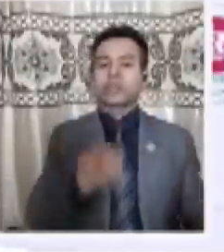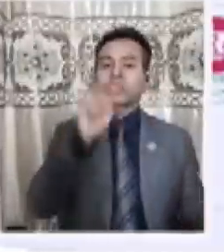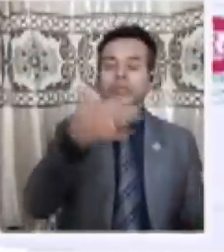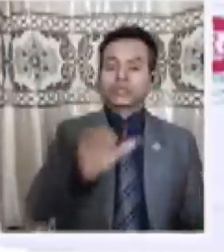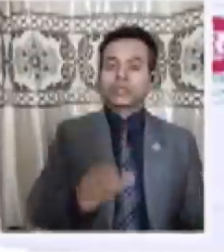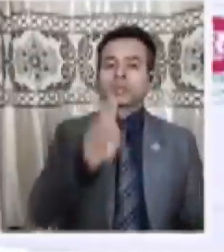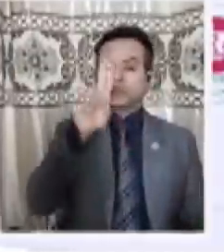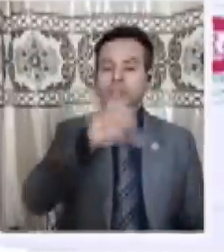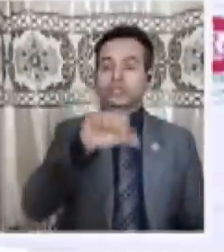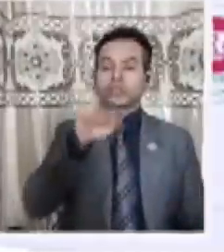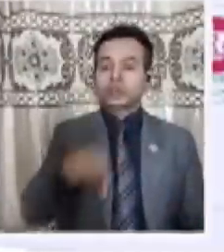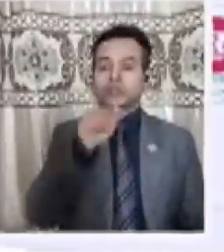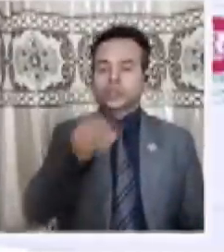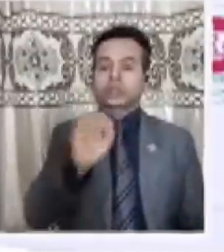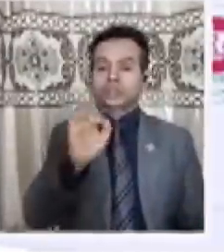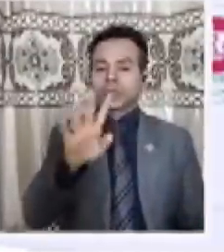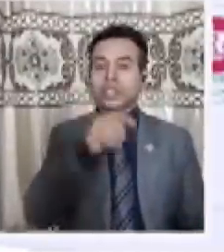29.04% এবং